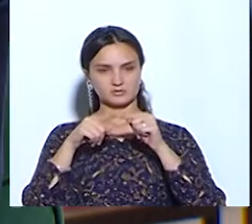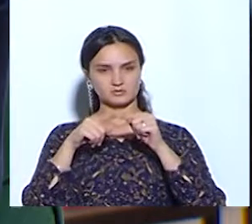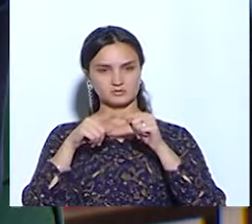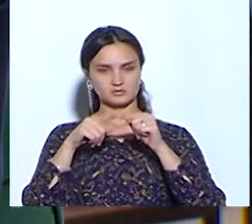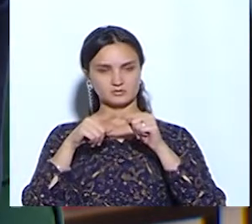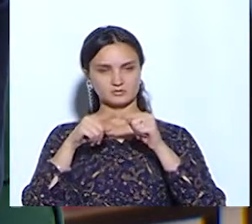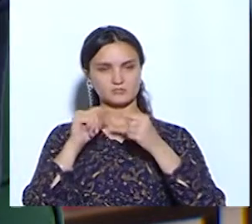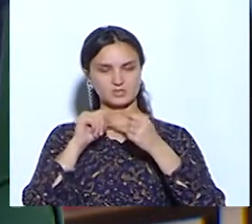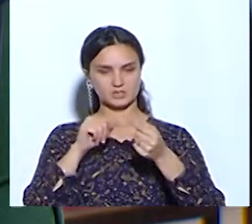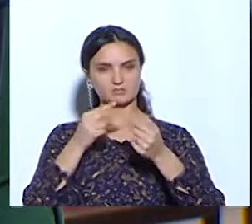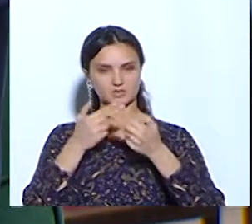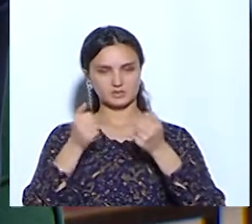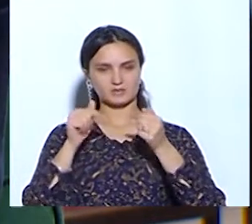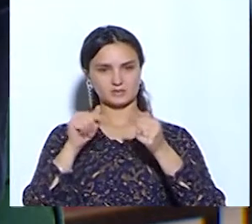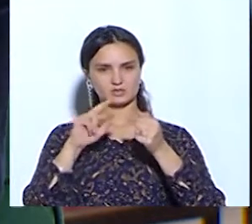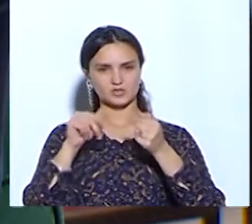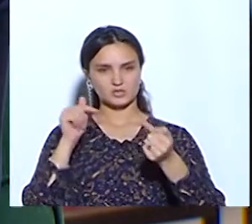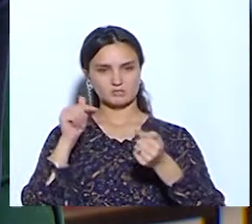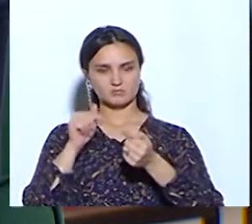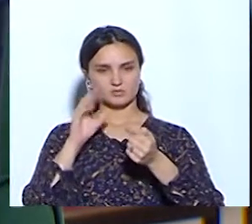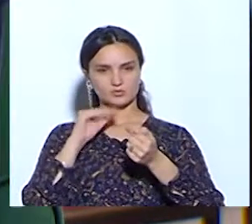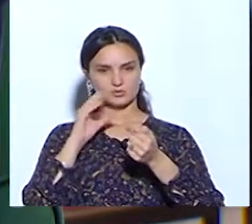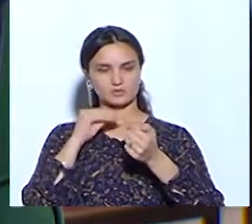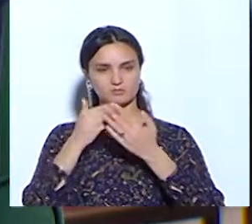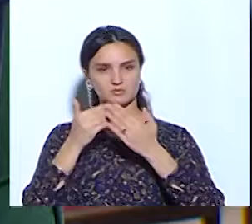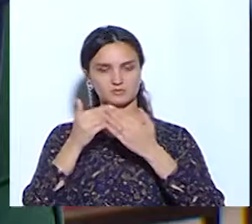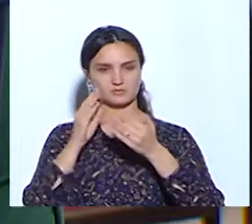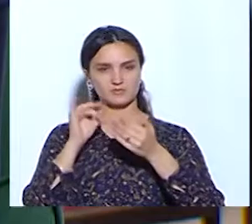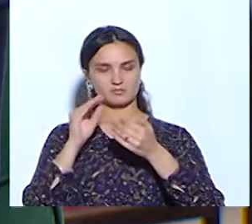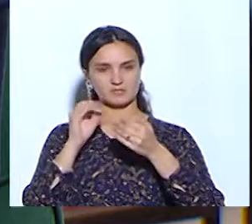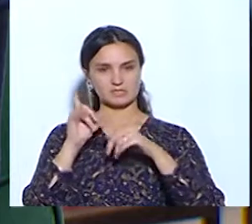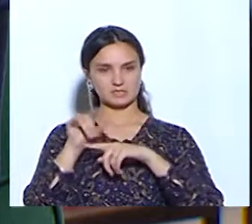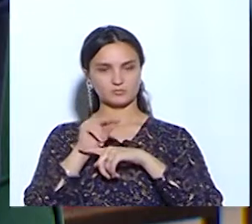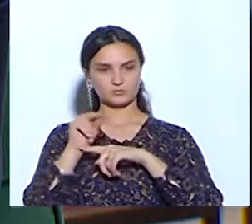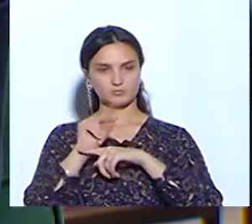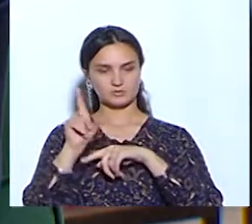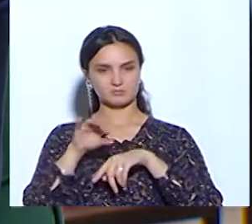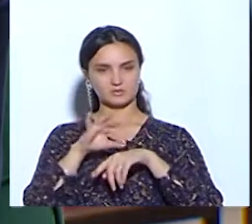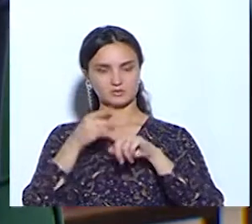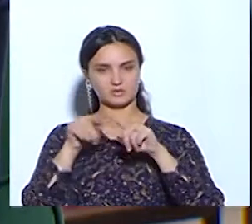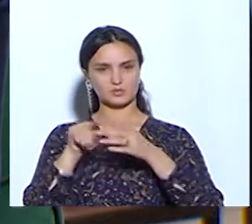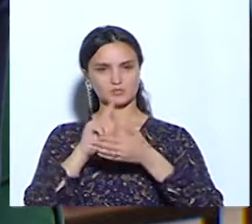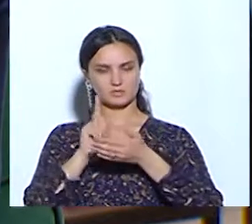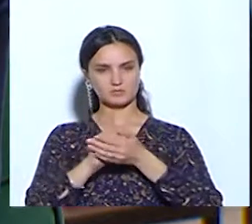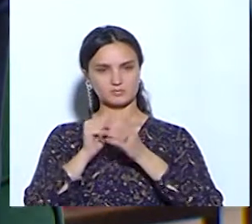ვთქვათ, მოწინააღმდეგე და შესაბამისად, როდესაც ვთქვათ ვარფარინის ყურნალობს ადამიანი, იქ აუცილებელია ხოლმე